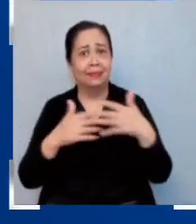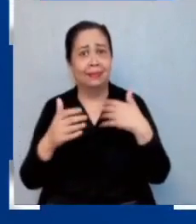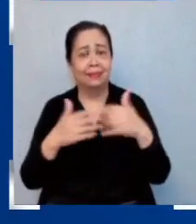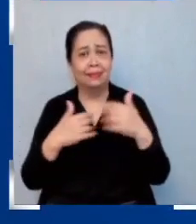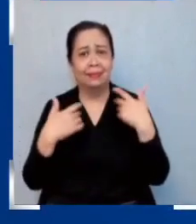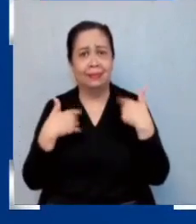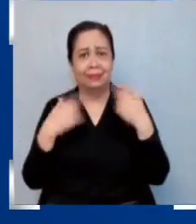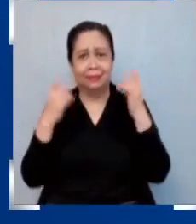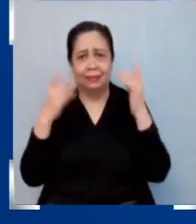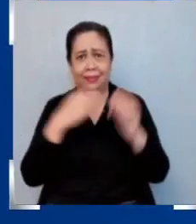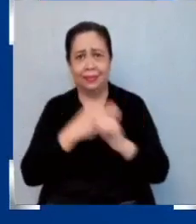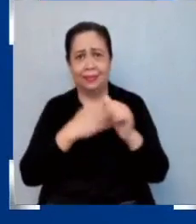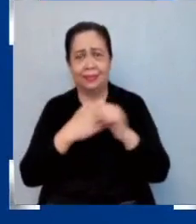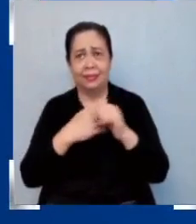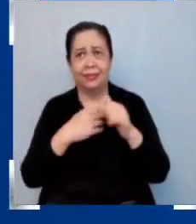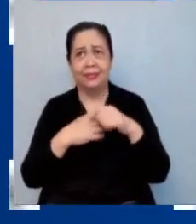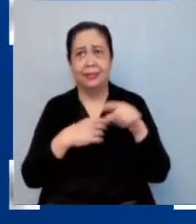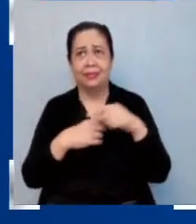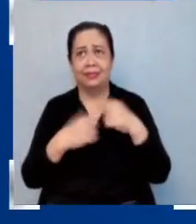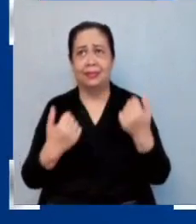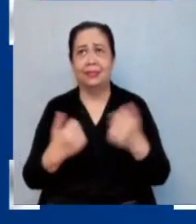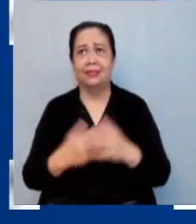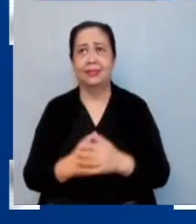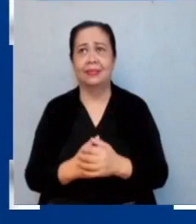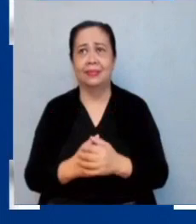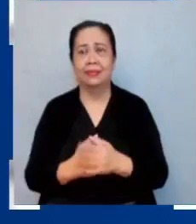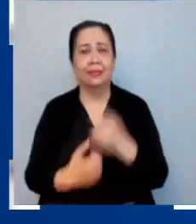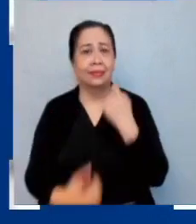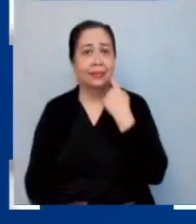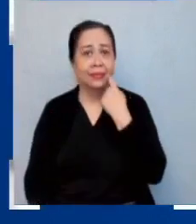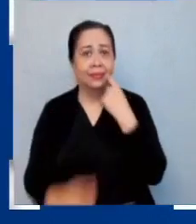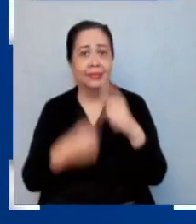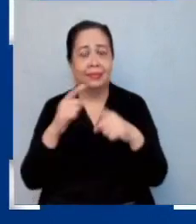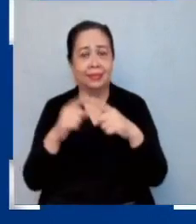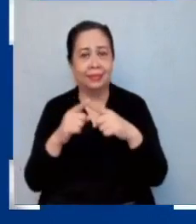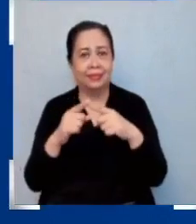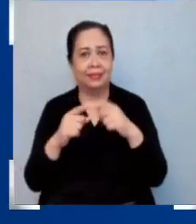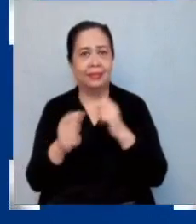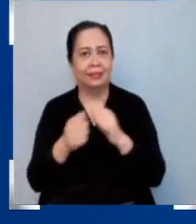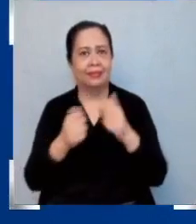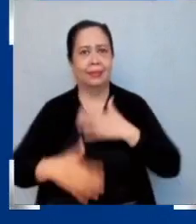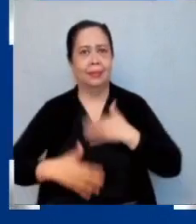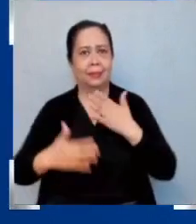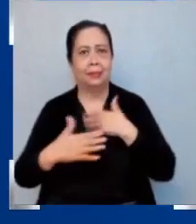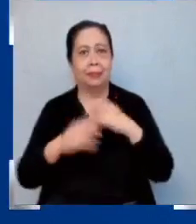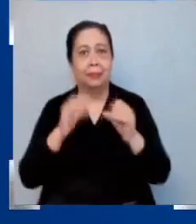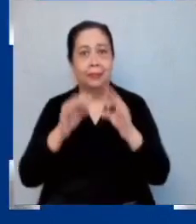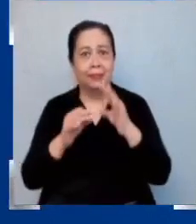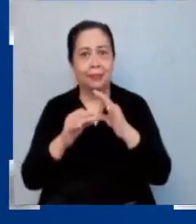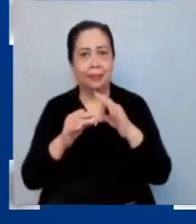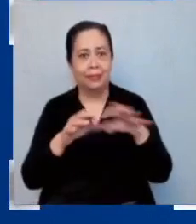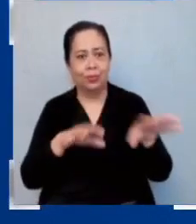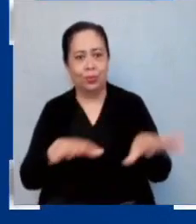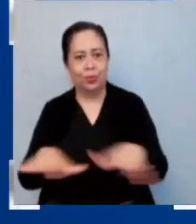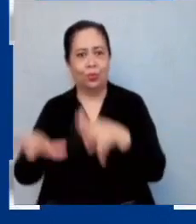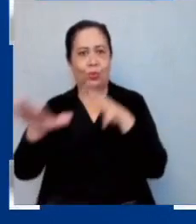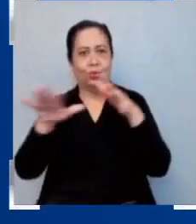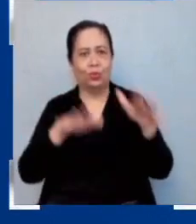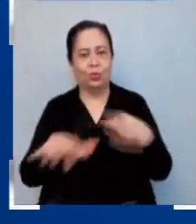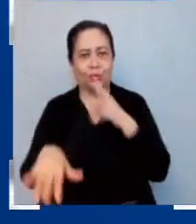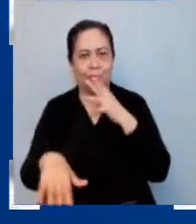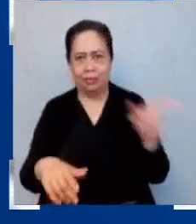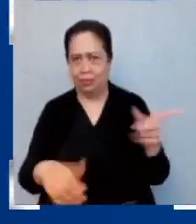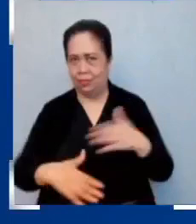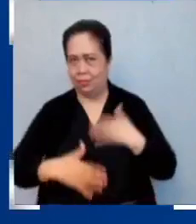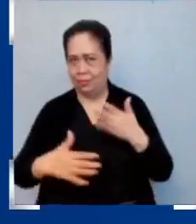sa kanyang pinagkatuwaan. Kanina nung dumadaan kami, tontuwa pa siya kapag gumagalaw yung tubig. Tila naging basang